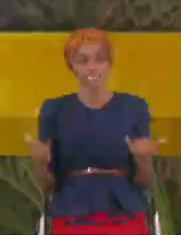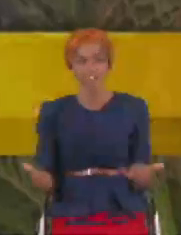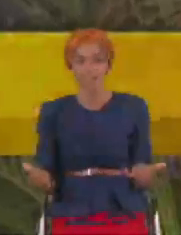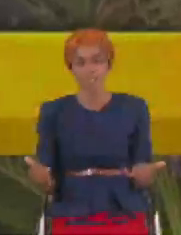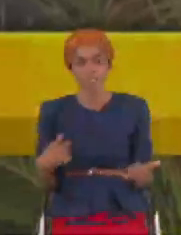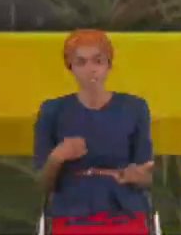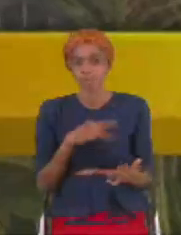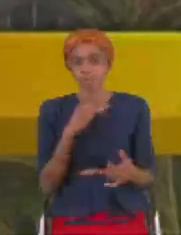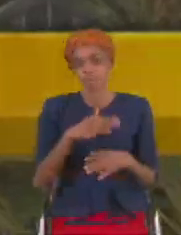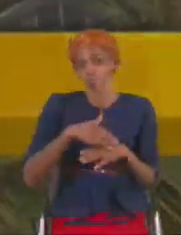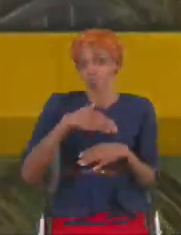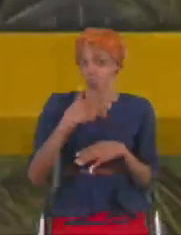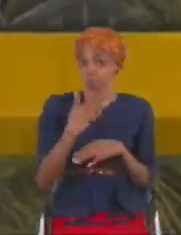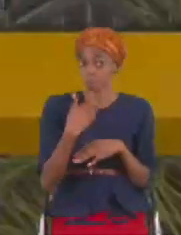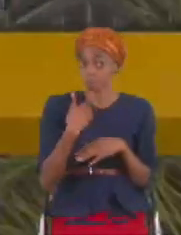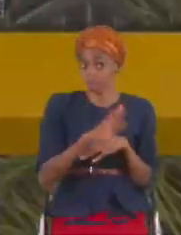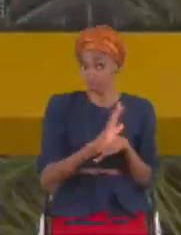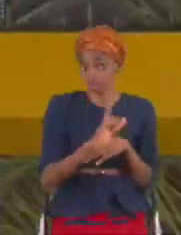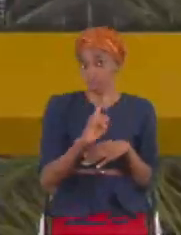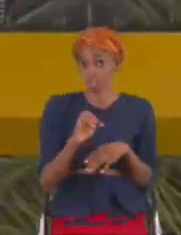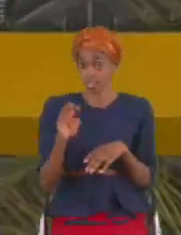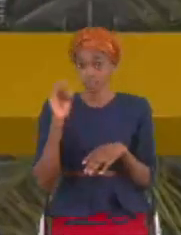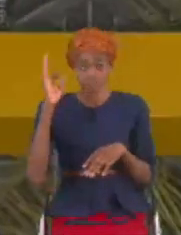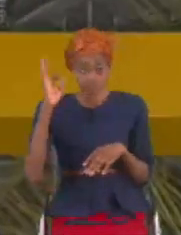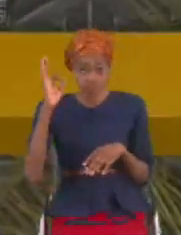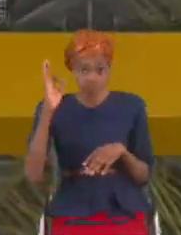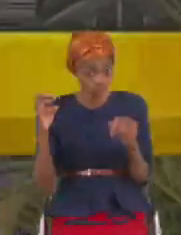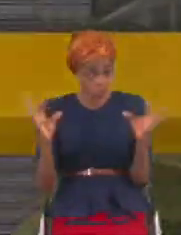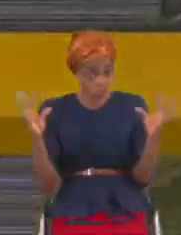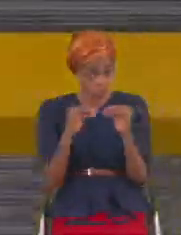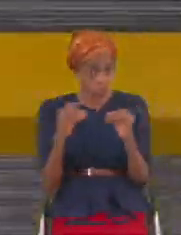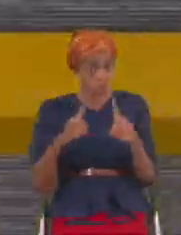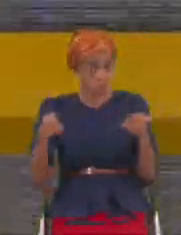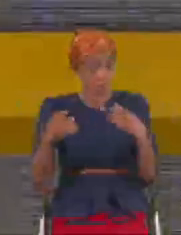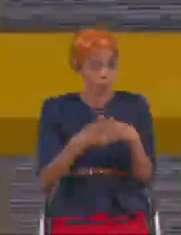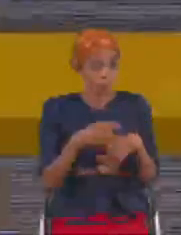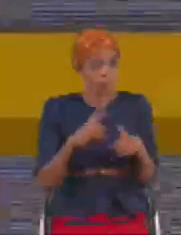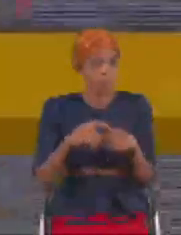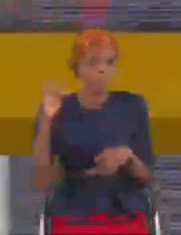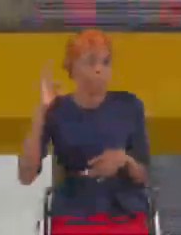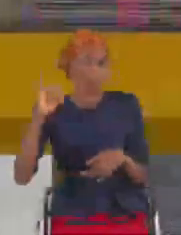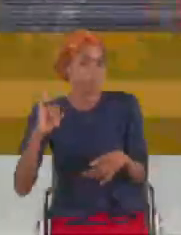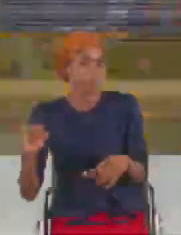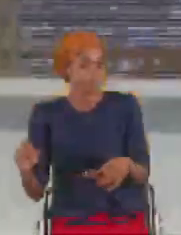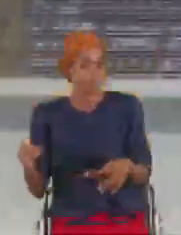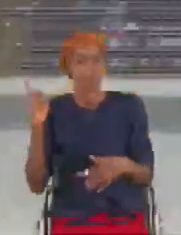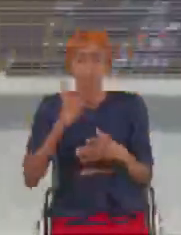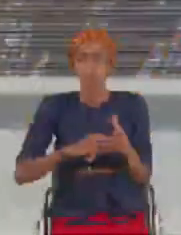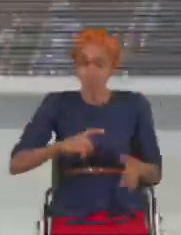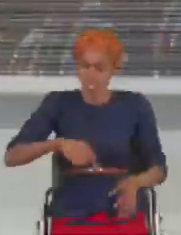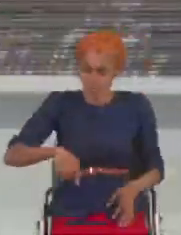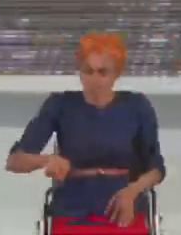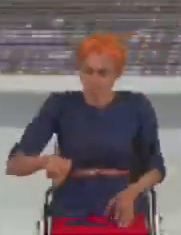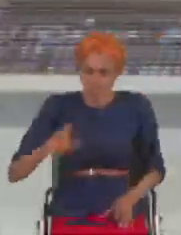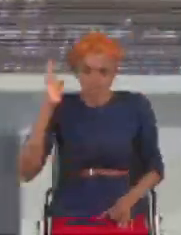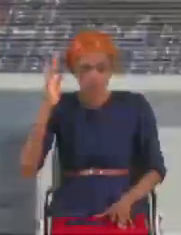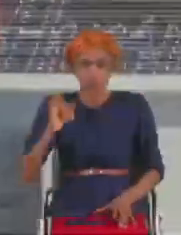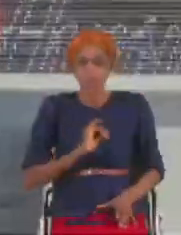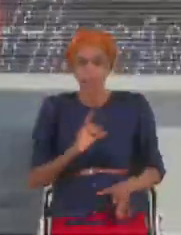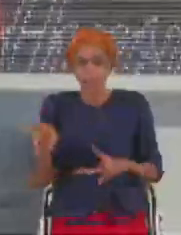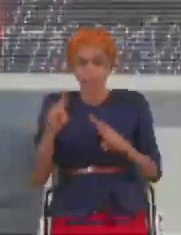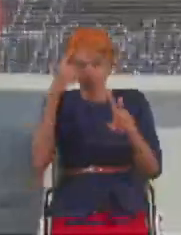est après la conférence nous allons retourner dans le ministère quelles sont les marques que je dois rechercher dans